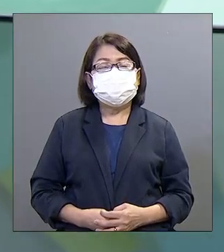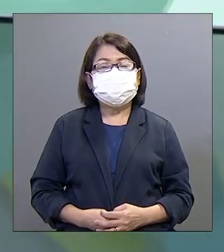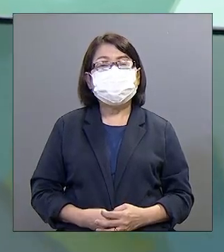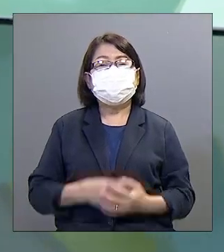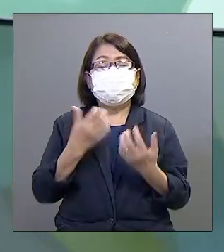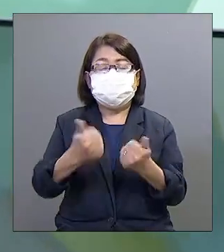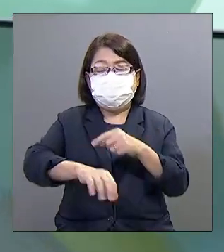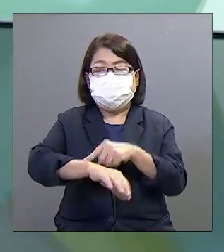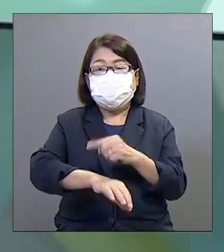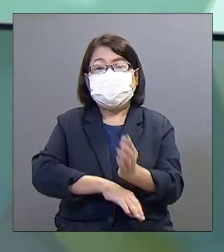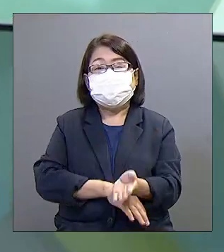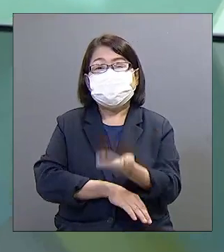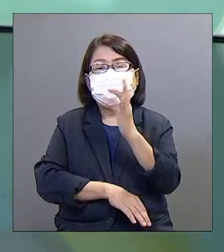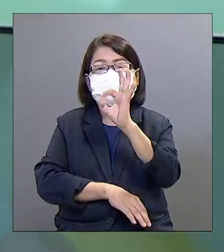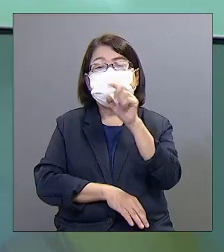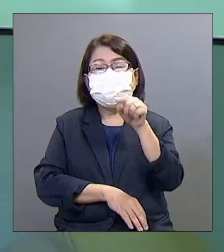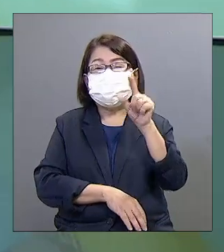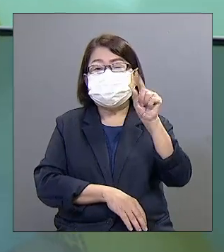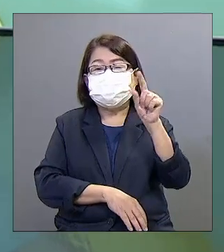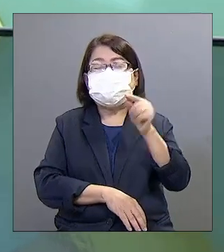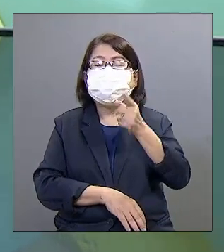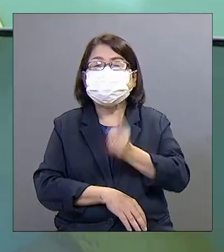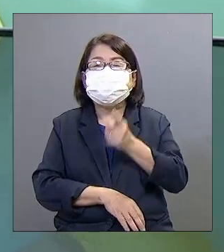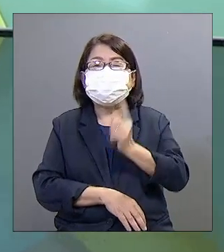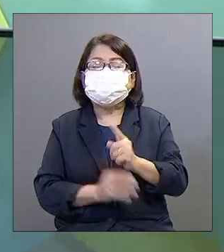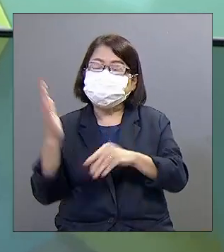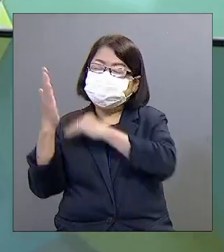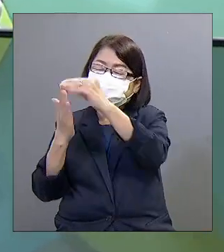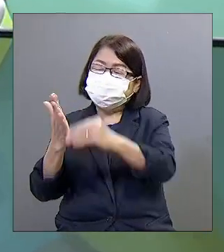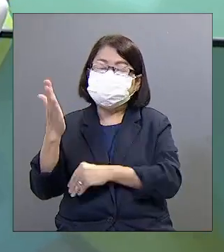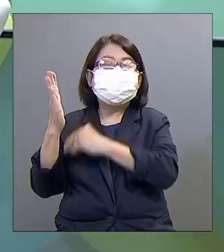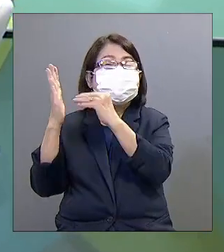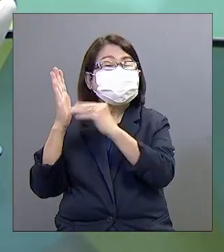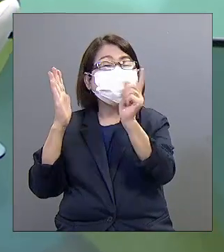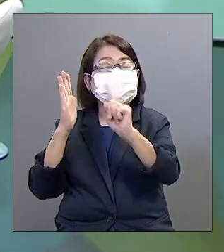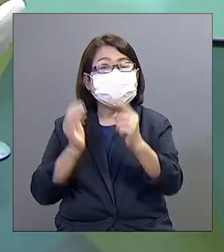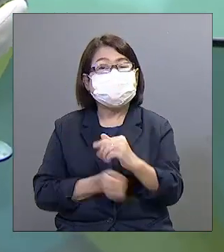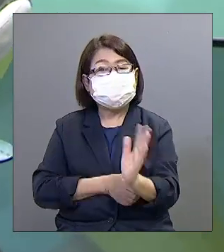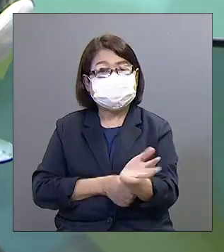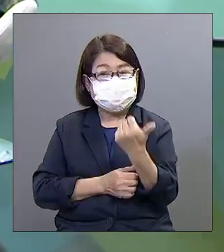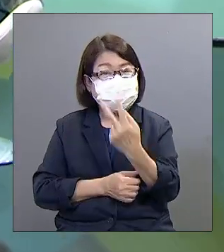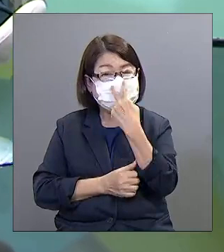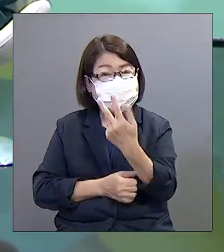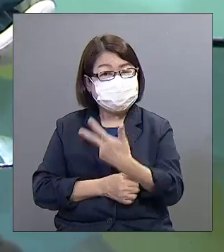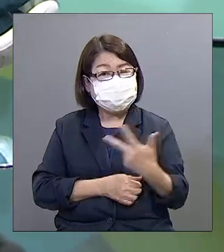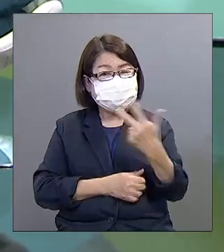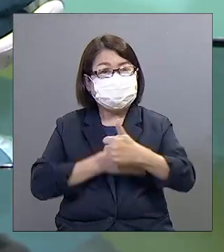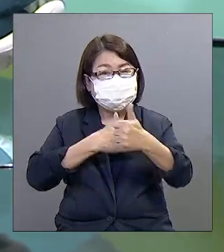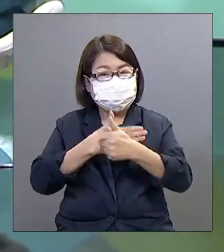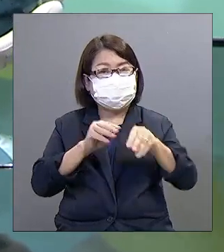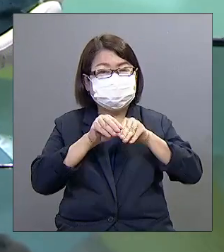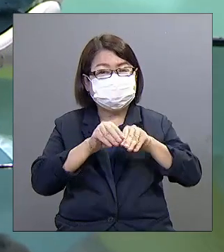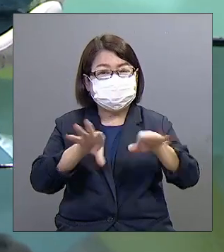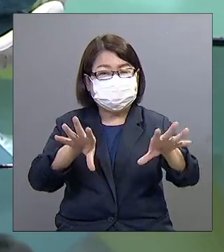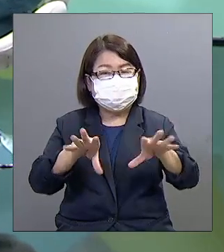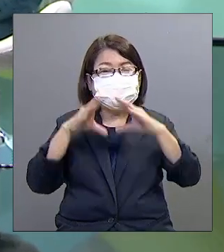กลางนรีกา 24 นาทีนะครัคผยกัต่อใชวงศีศาศข์ตรครัเชπουวี้ใเปิ ไมเจอเจshineเราสามคนฝ่างกด like กดแรส่ต่อศีศาท่ต่